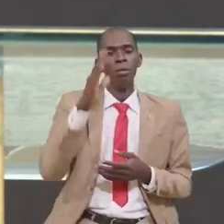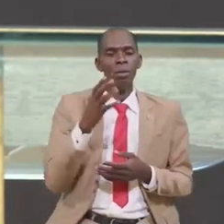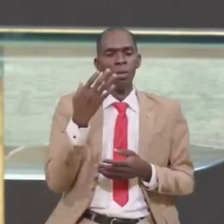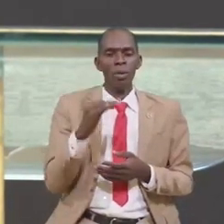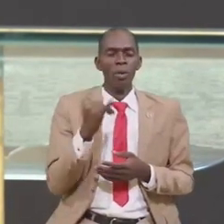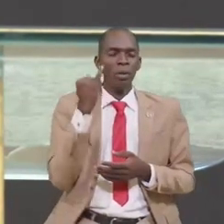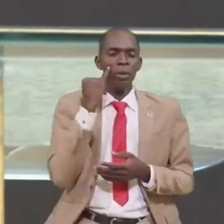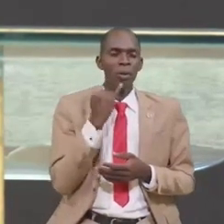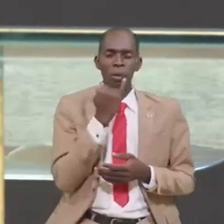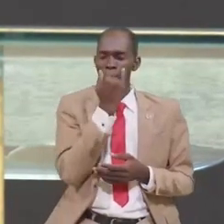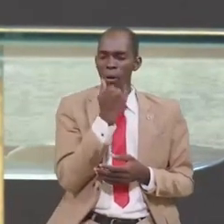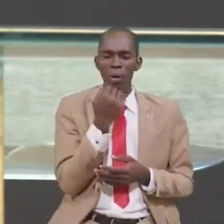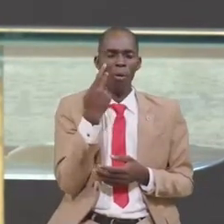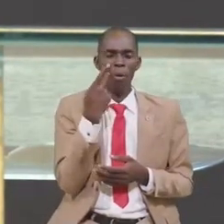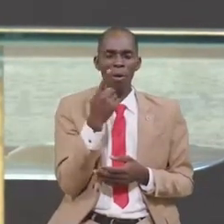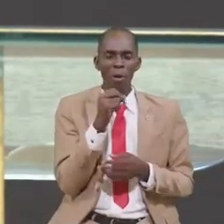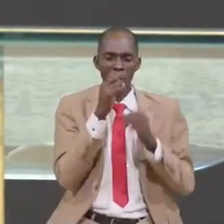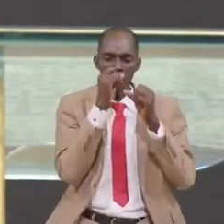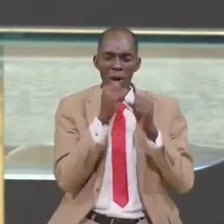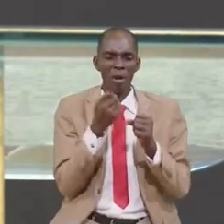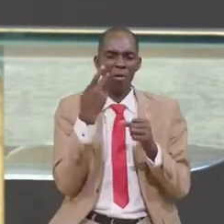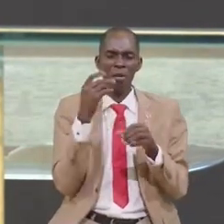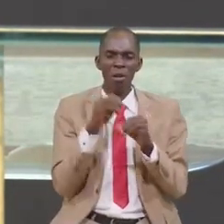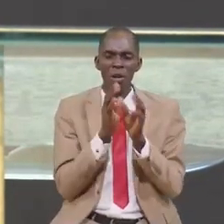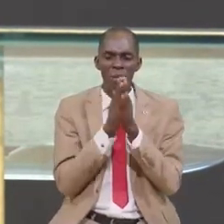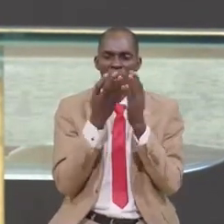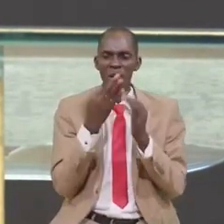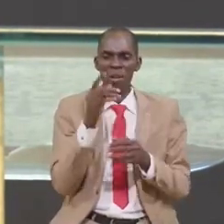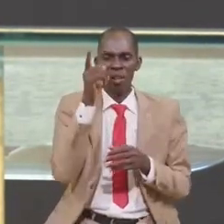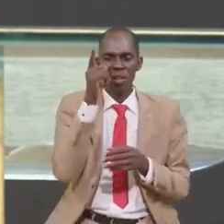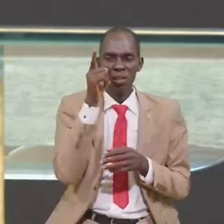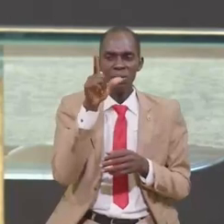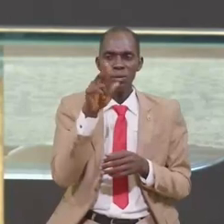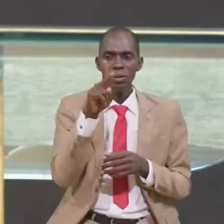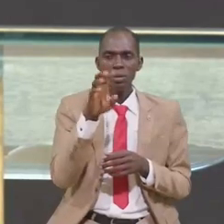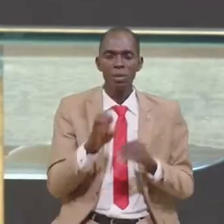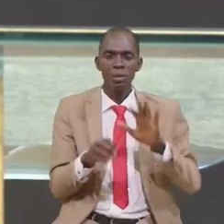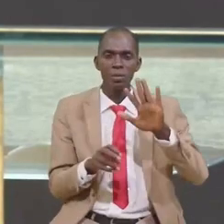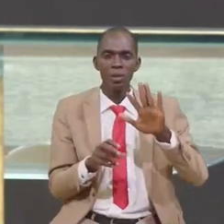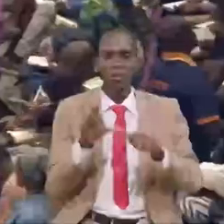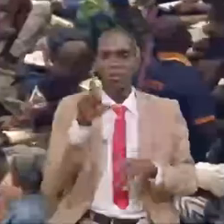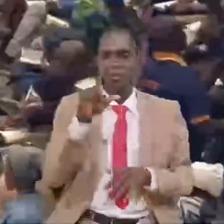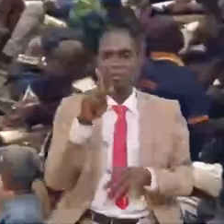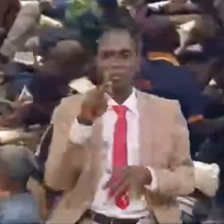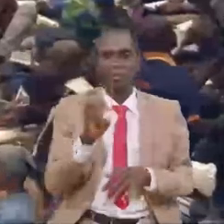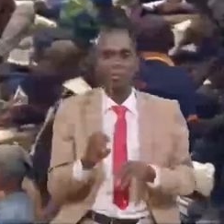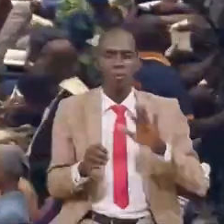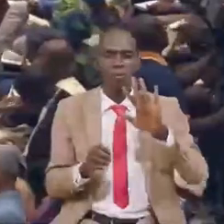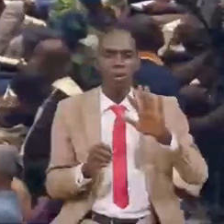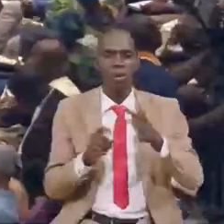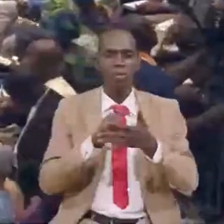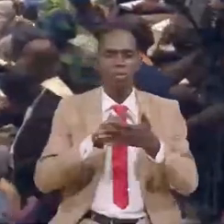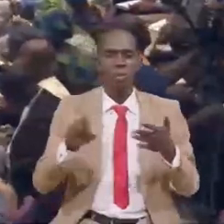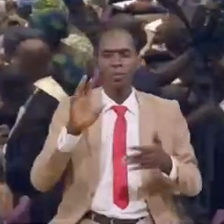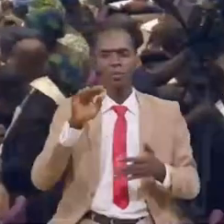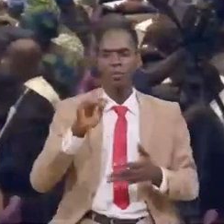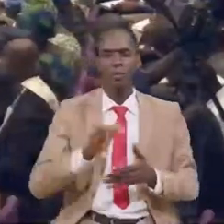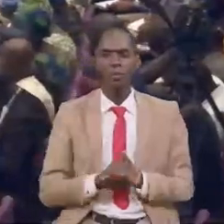Voyons la puissance. On va à Luc 5. Luc 5, verset